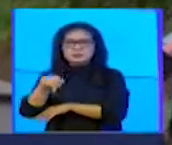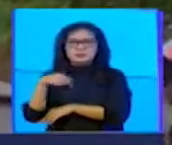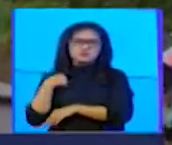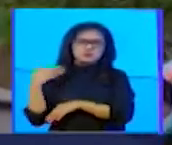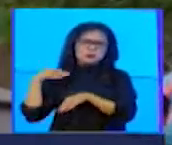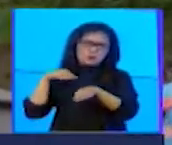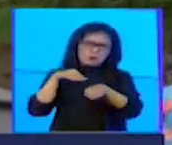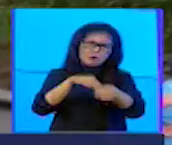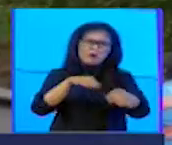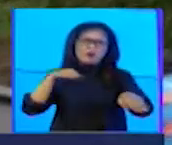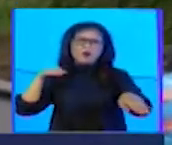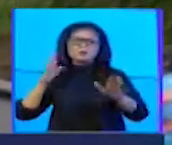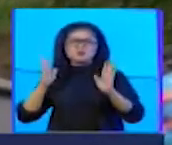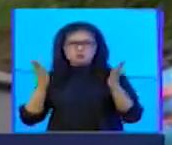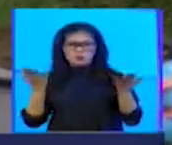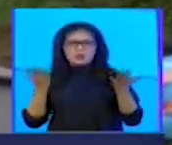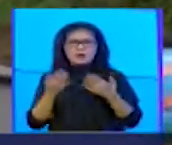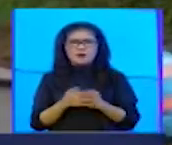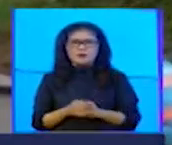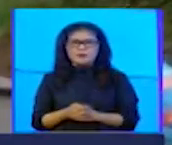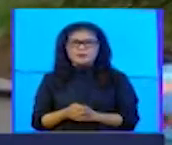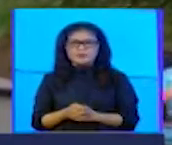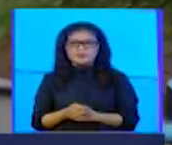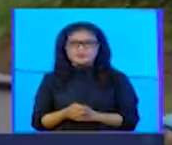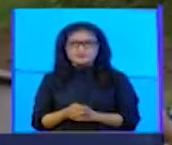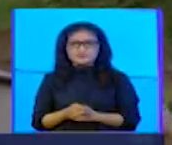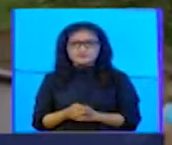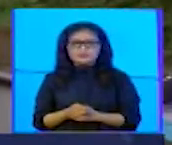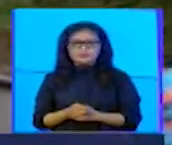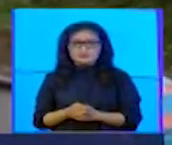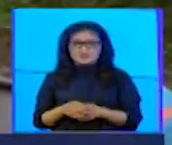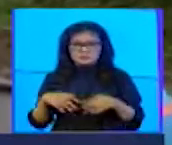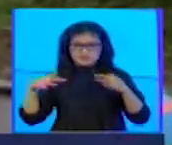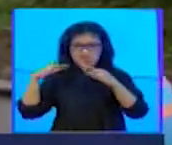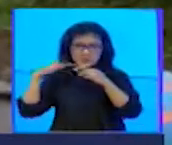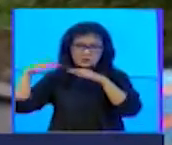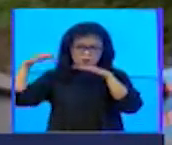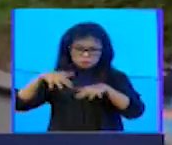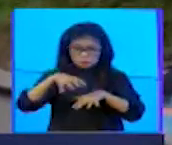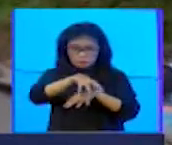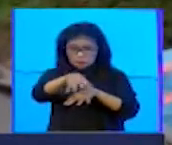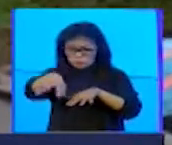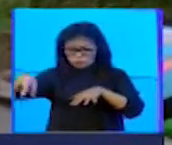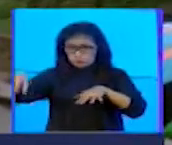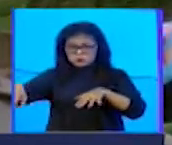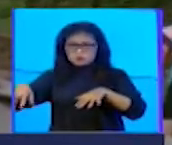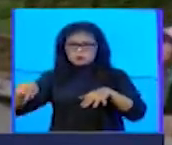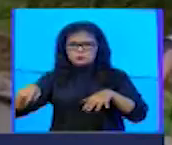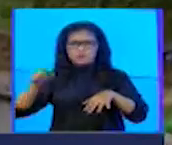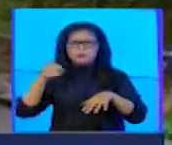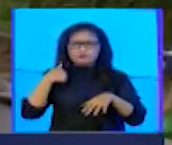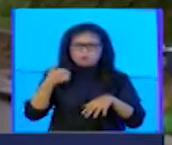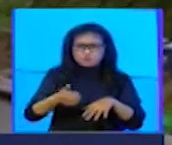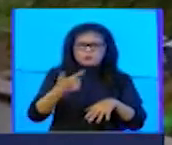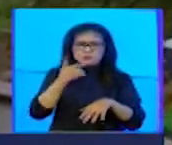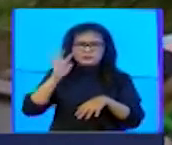Jadi ini Hai batunya sangat besar dan memegang alat berat atau sementara alat berat bekerja